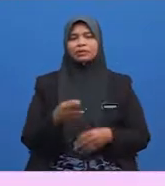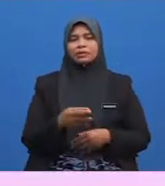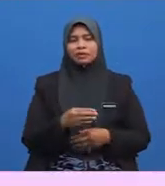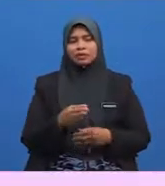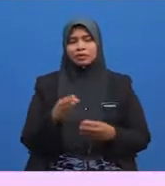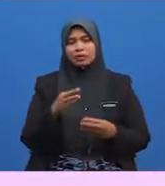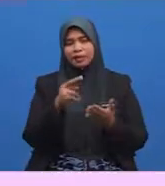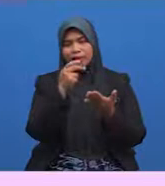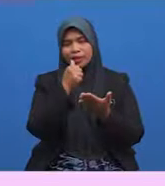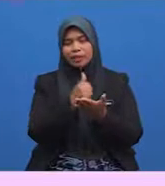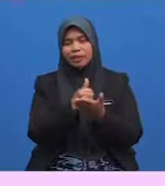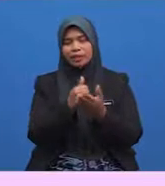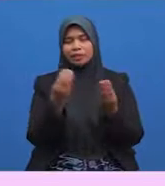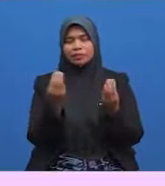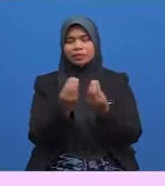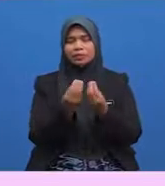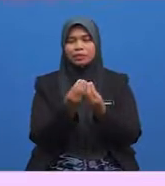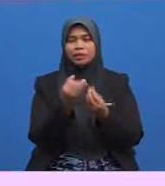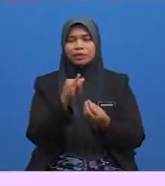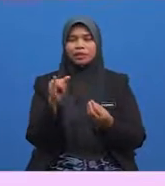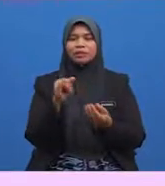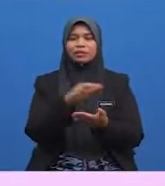semuanya menunjukkan hasil